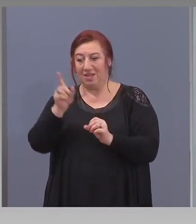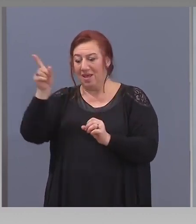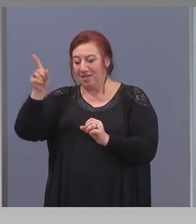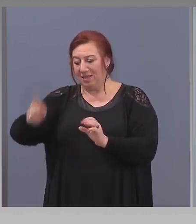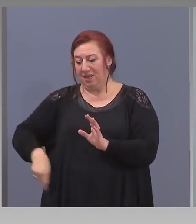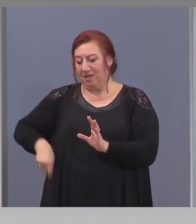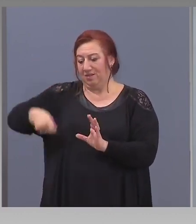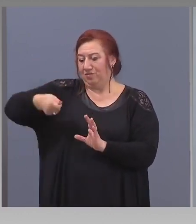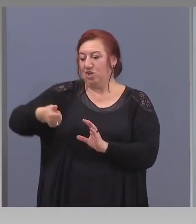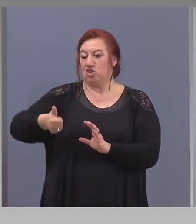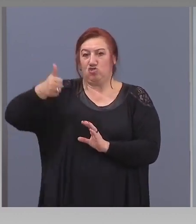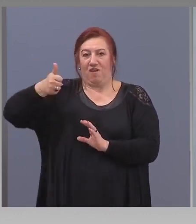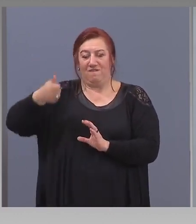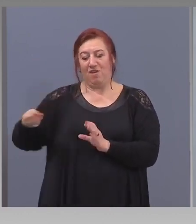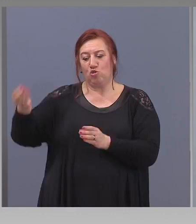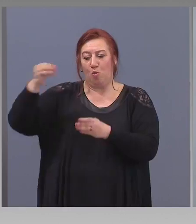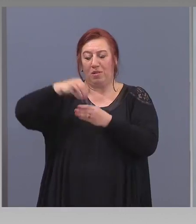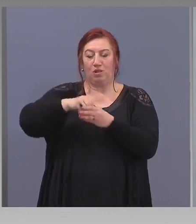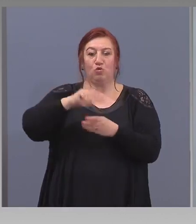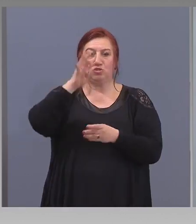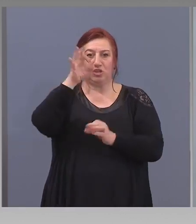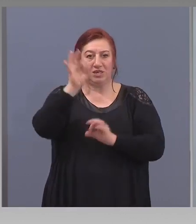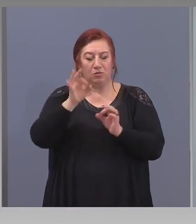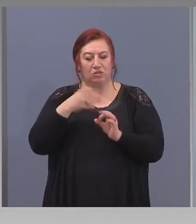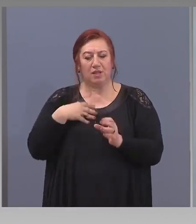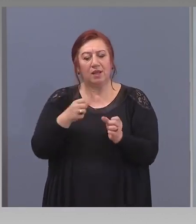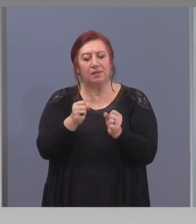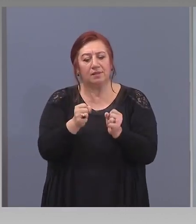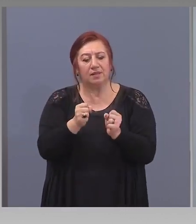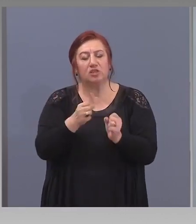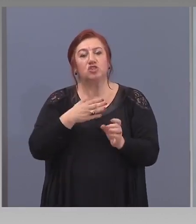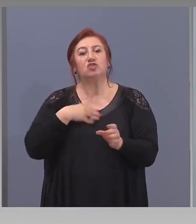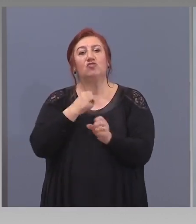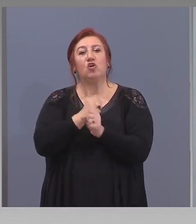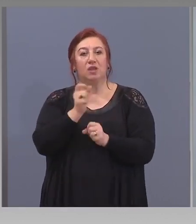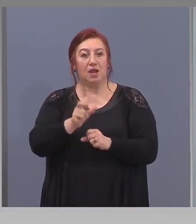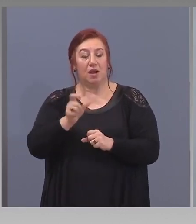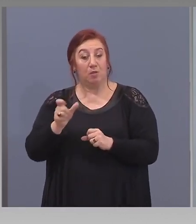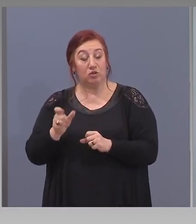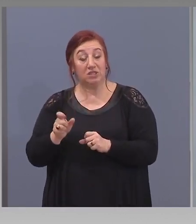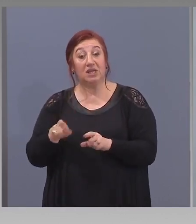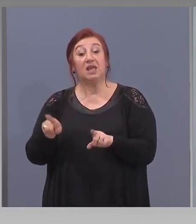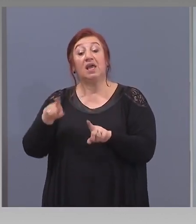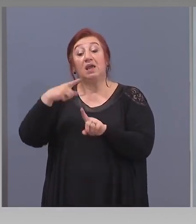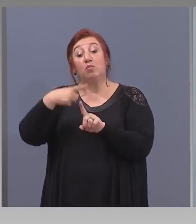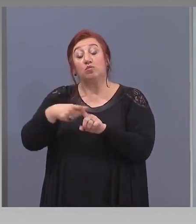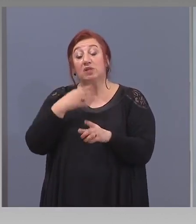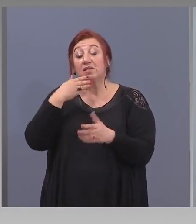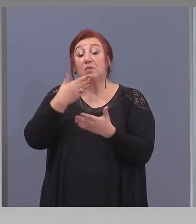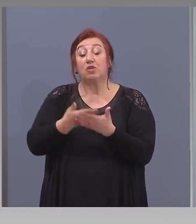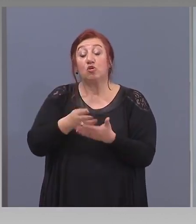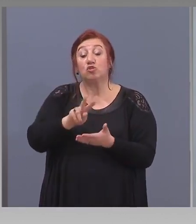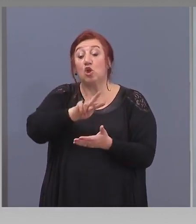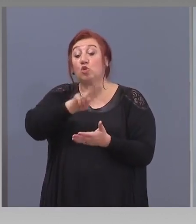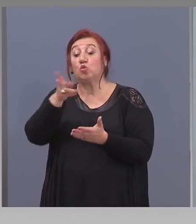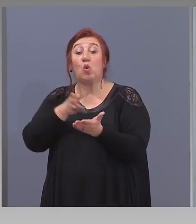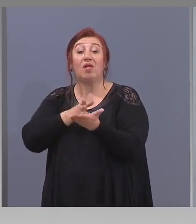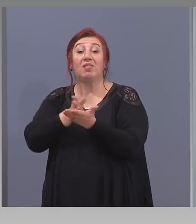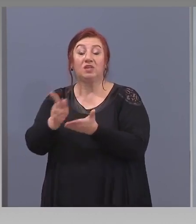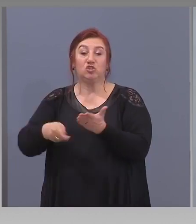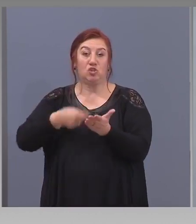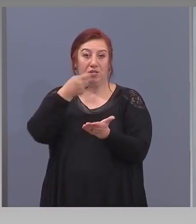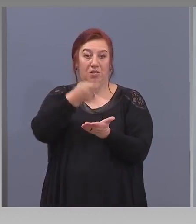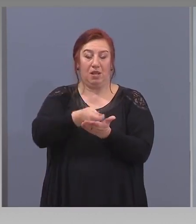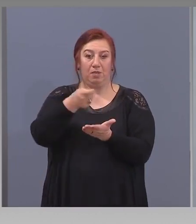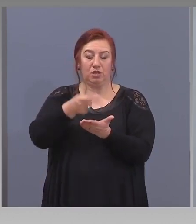40%, да ги задържиме работниците за няколко месеца? Или да предложат друго плащане? Финансовия министър